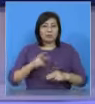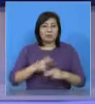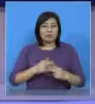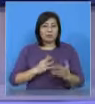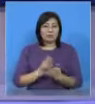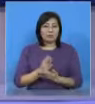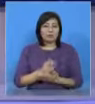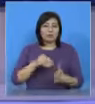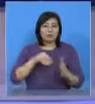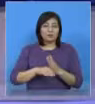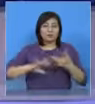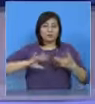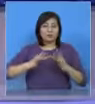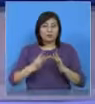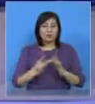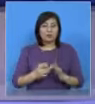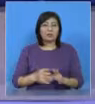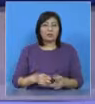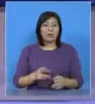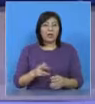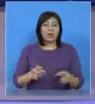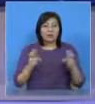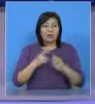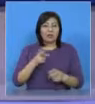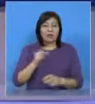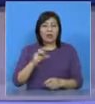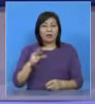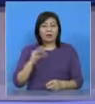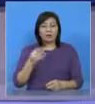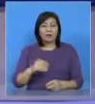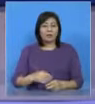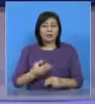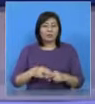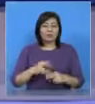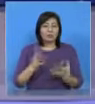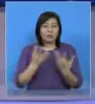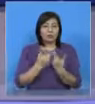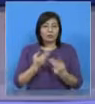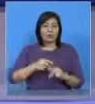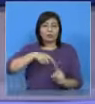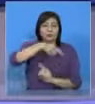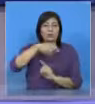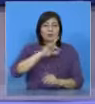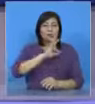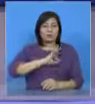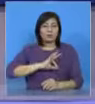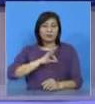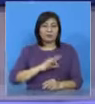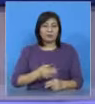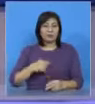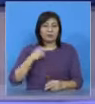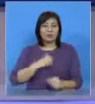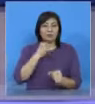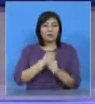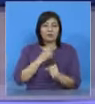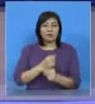систему входит онлайн-контрольно-кассовая машина, посттерминал и система учета. Для предпринимателей, использующих ее в своей